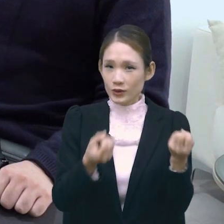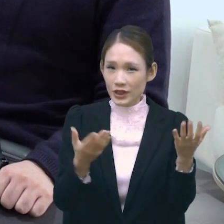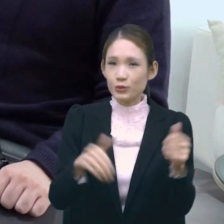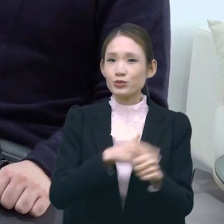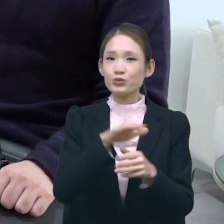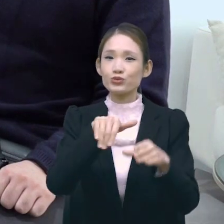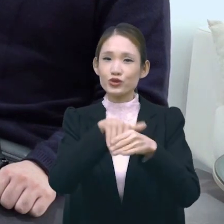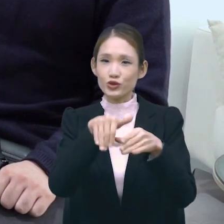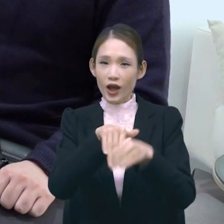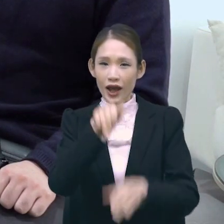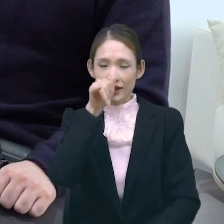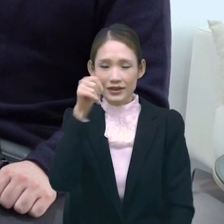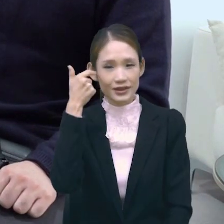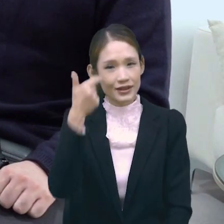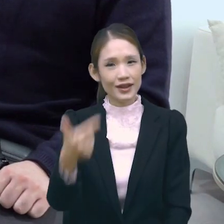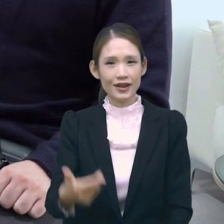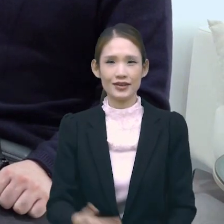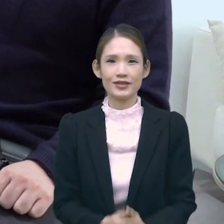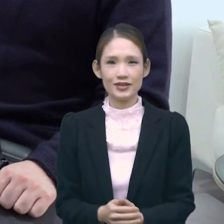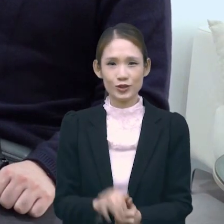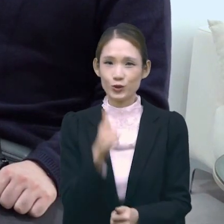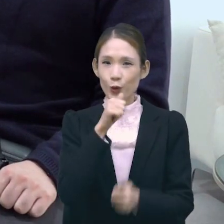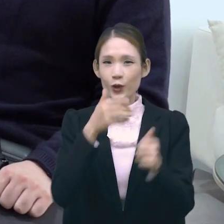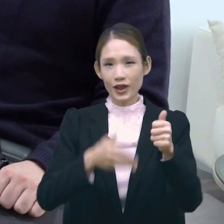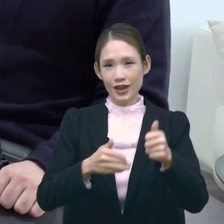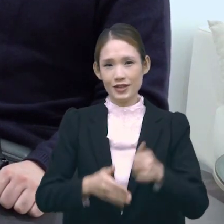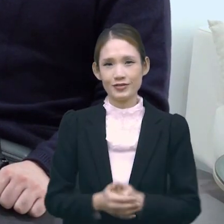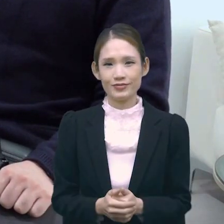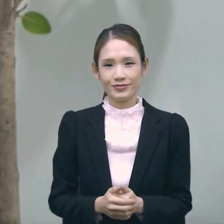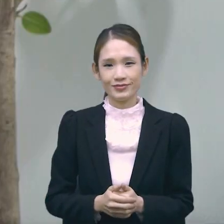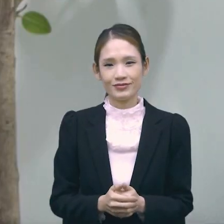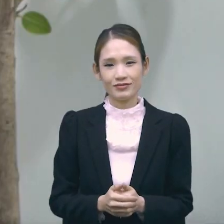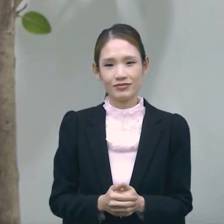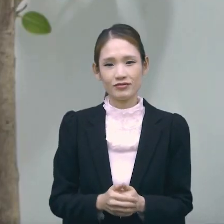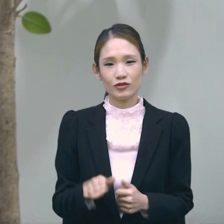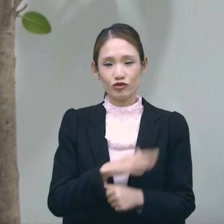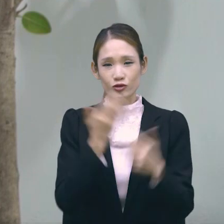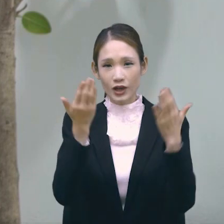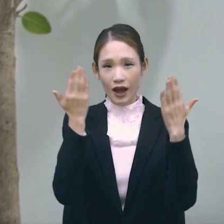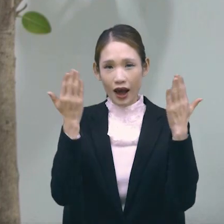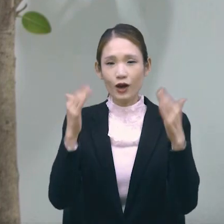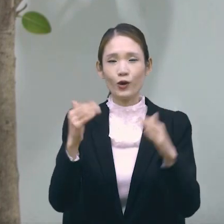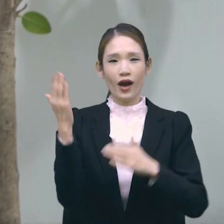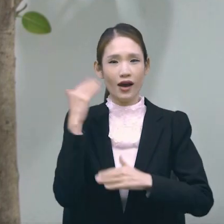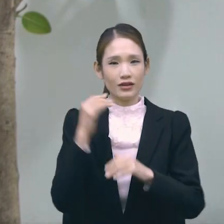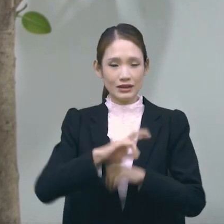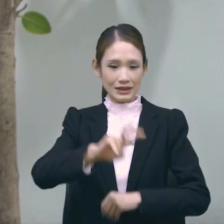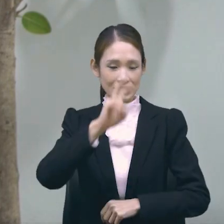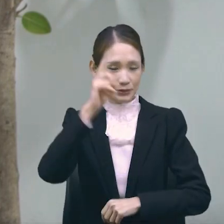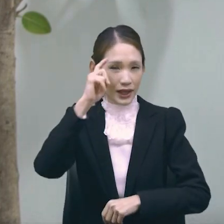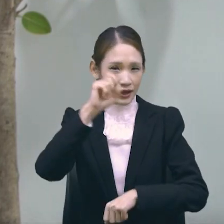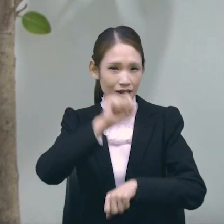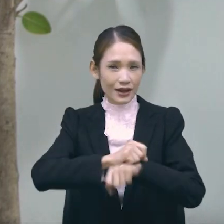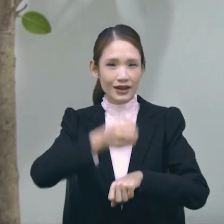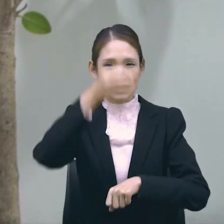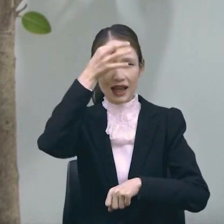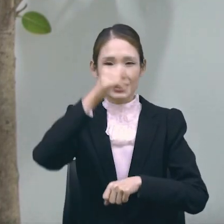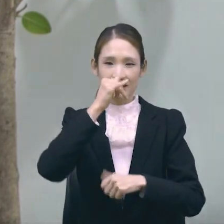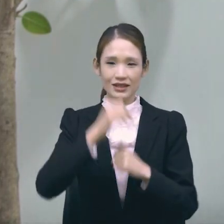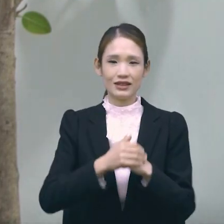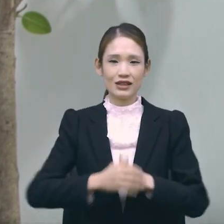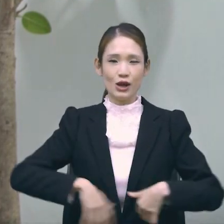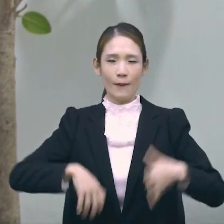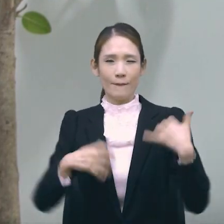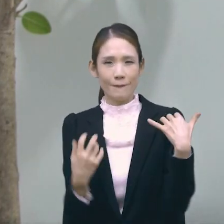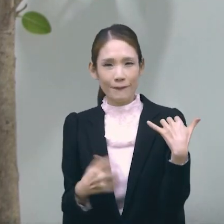졸업식 문화 이런 것들을 잘 알고 있을 것 같은데 좀 소개를 해주시면 좋을 것 같아요. 우리 학교 아이들 같은 경우 음악적 재능이 있는 친구들이 굉장히